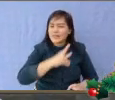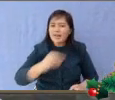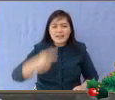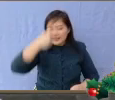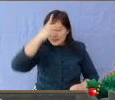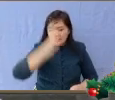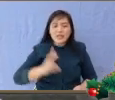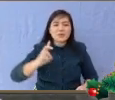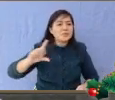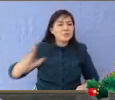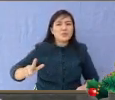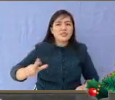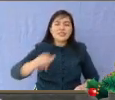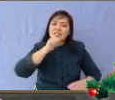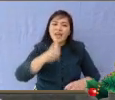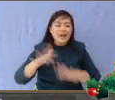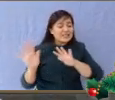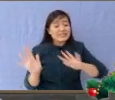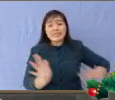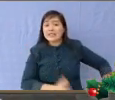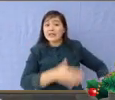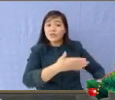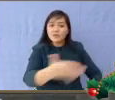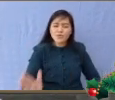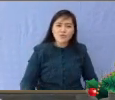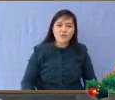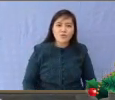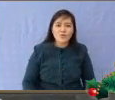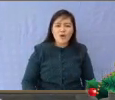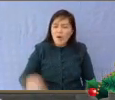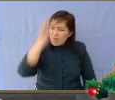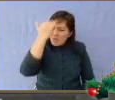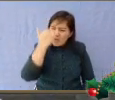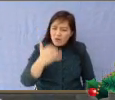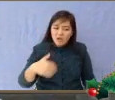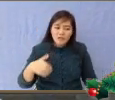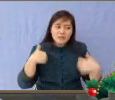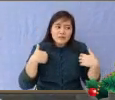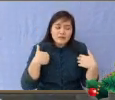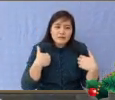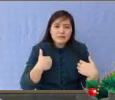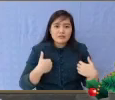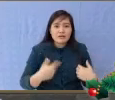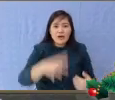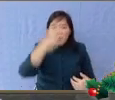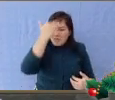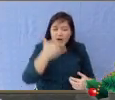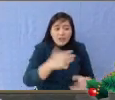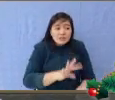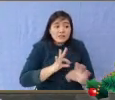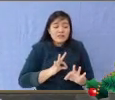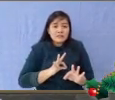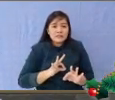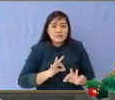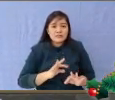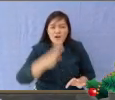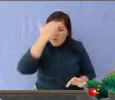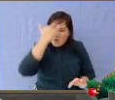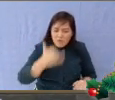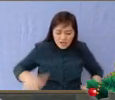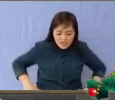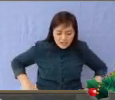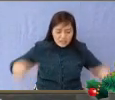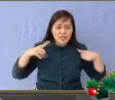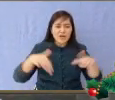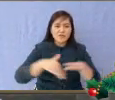ng iyong Diyos. Why panic? Why panic? Why live in fear where you